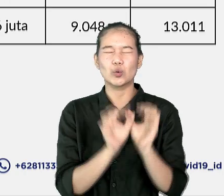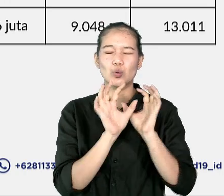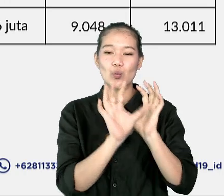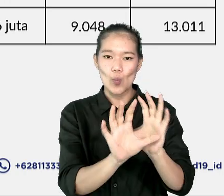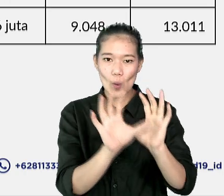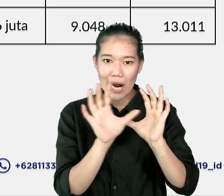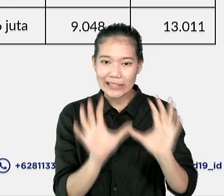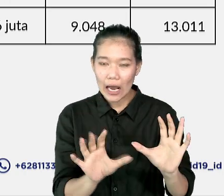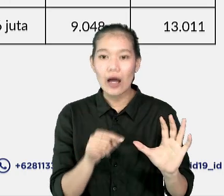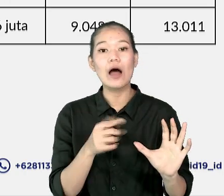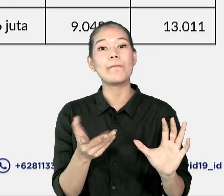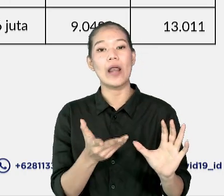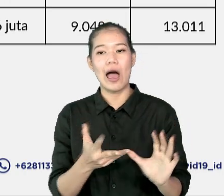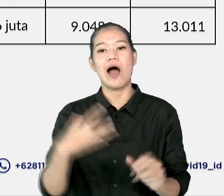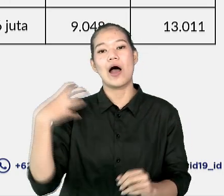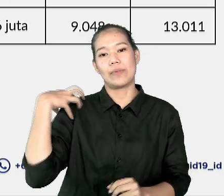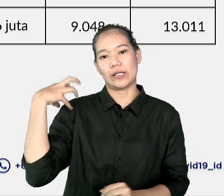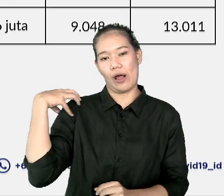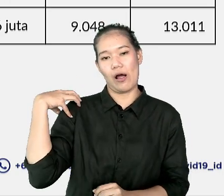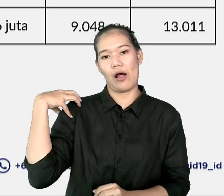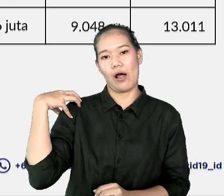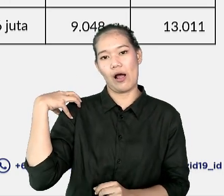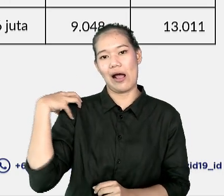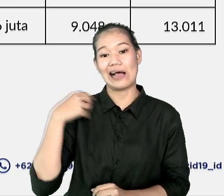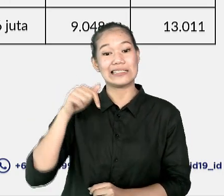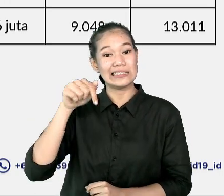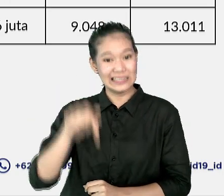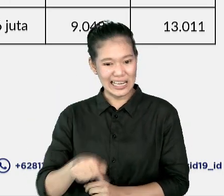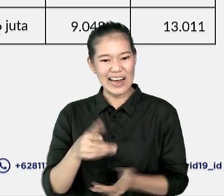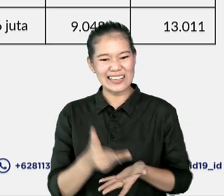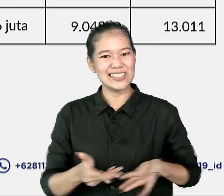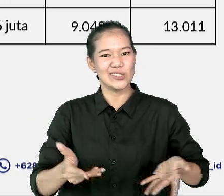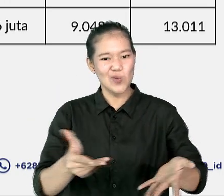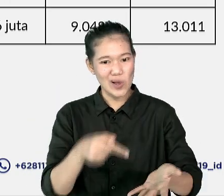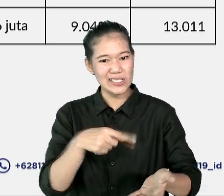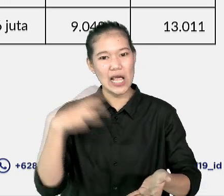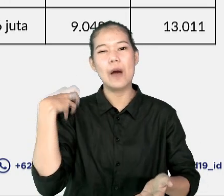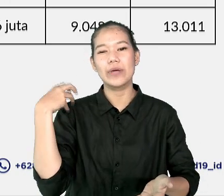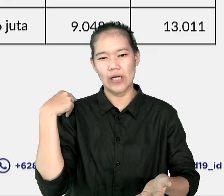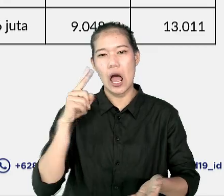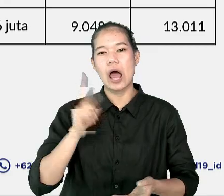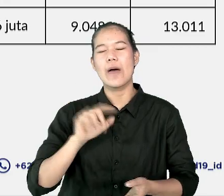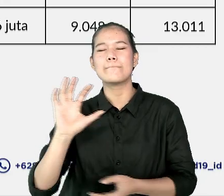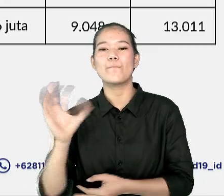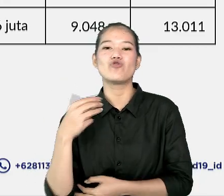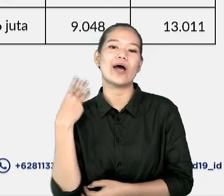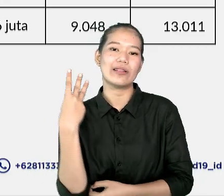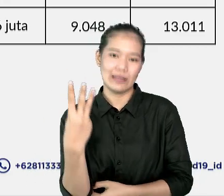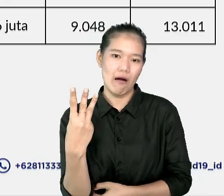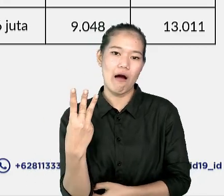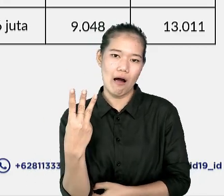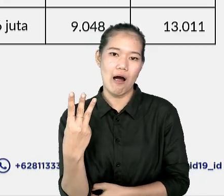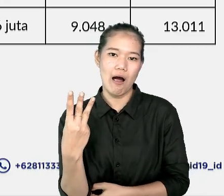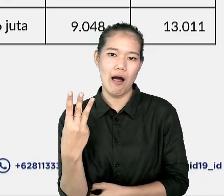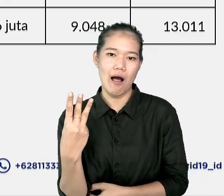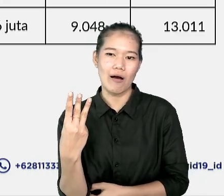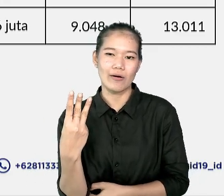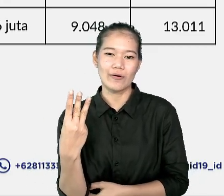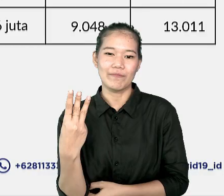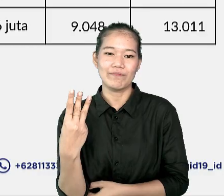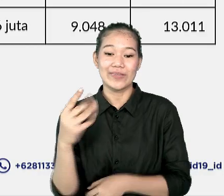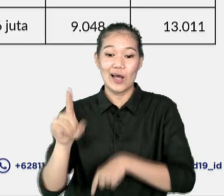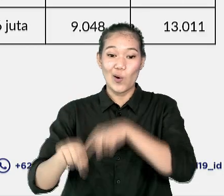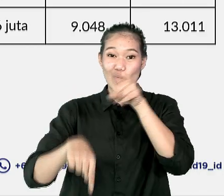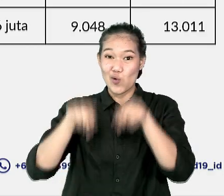terbanyak di dunia, yaitu Amerika Serikat, saat ini juga mengalami third wave atau puncak ketiga, dan kurvanya